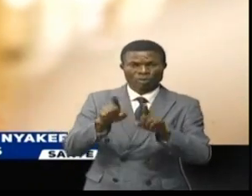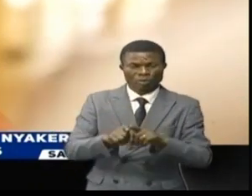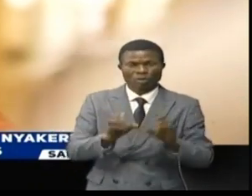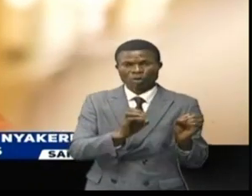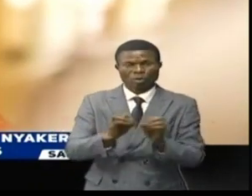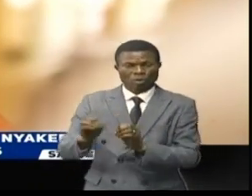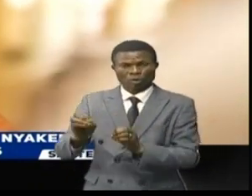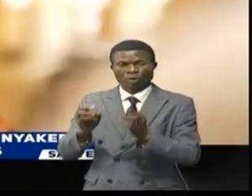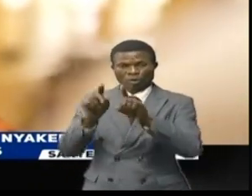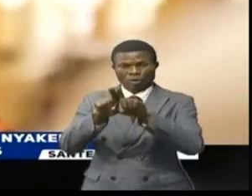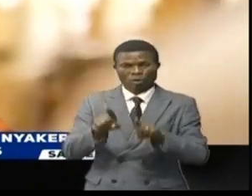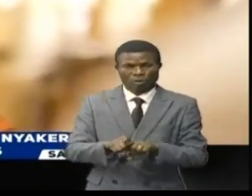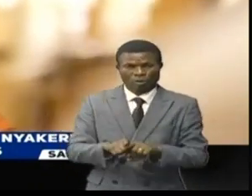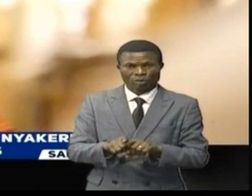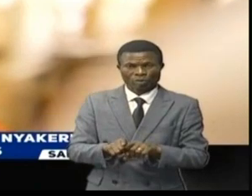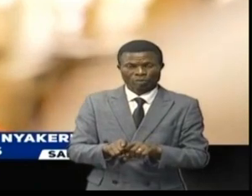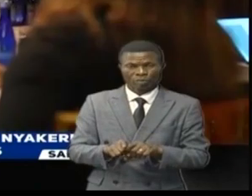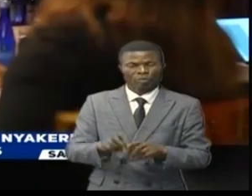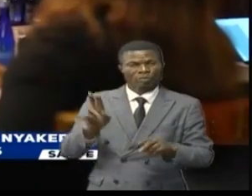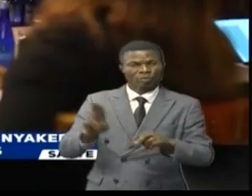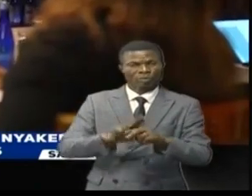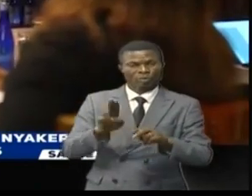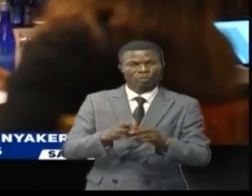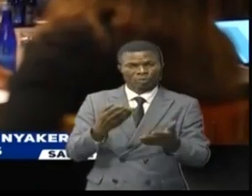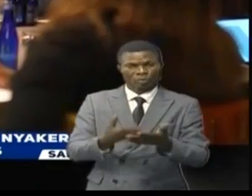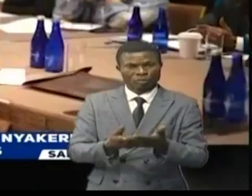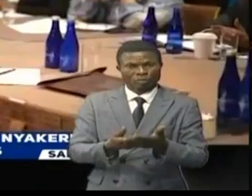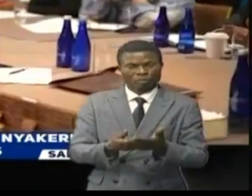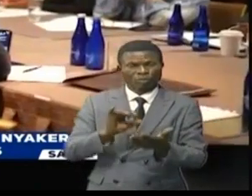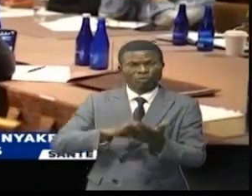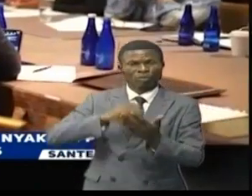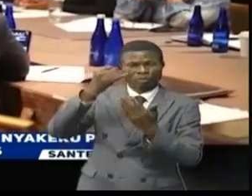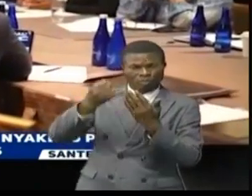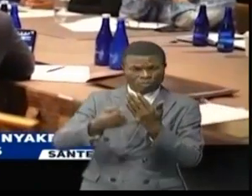organiques réutilisables. Ce sera un projet